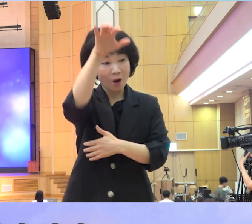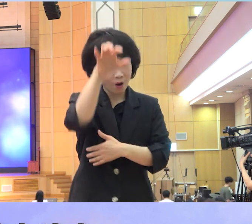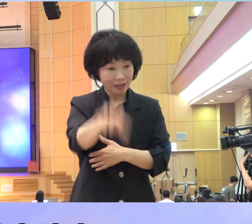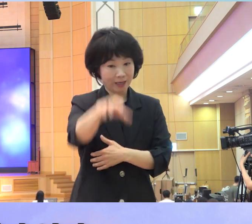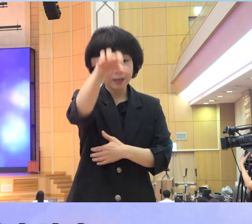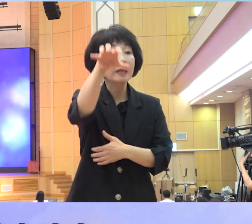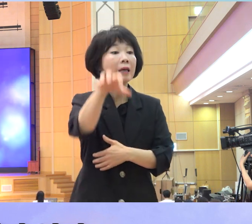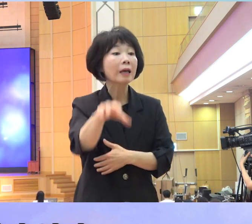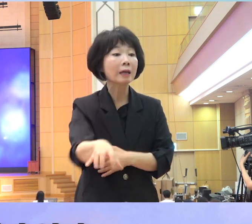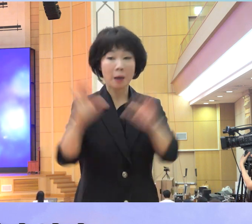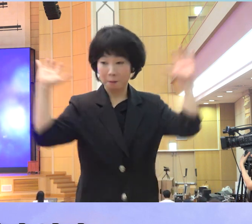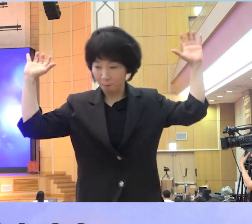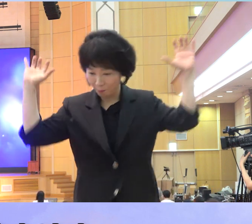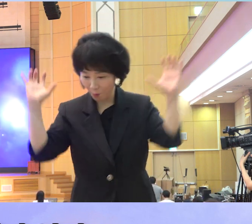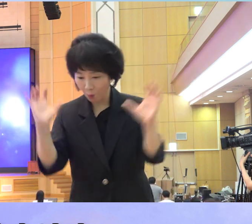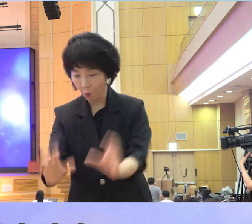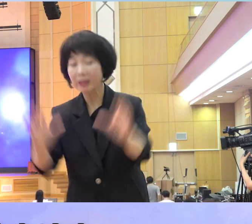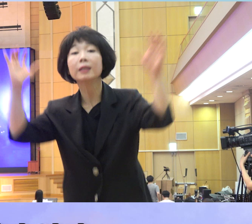여기에